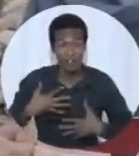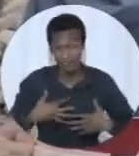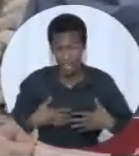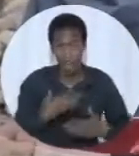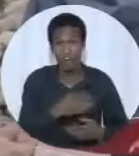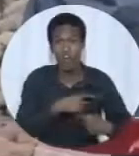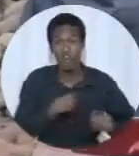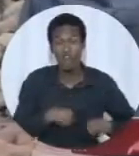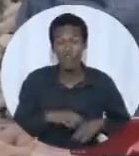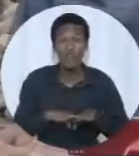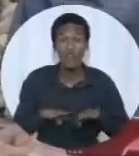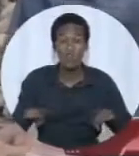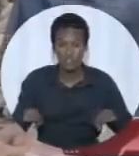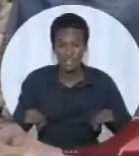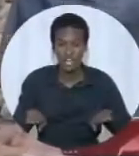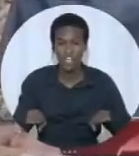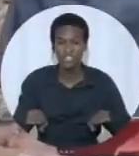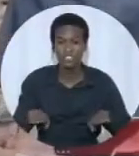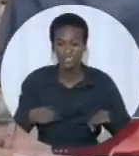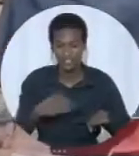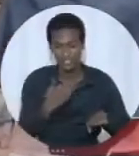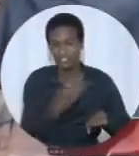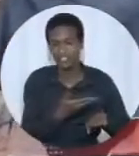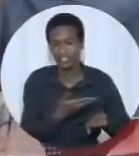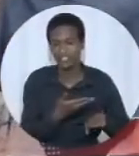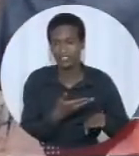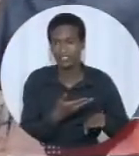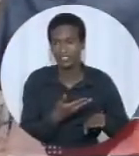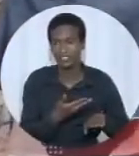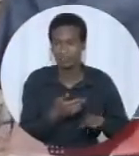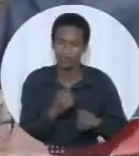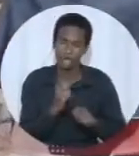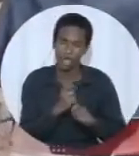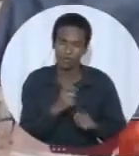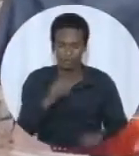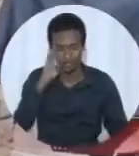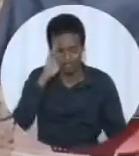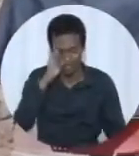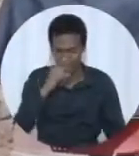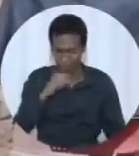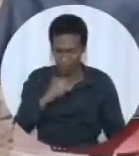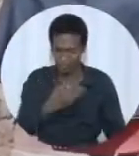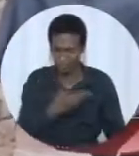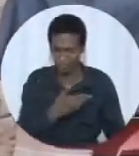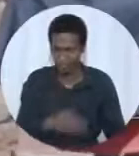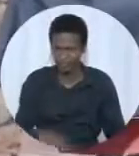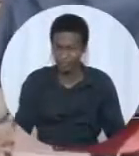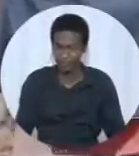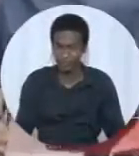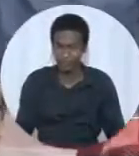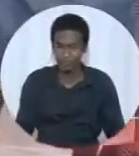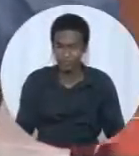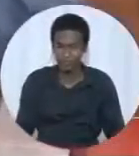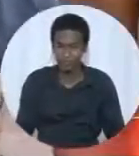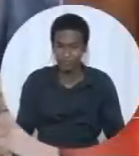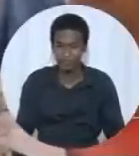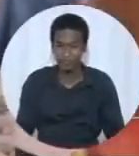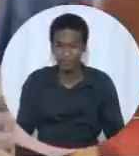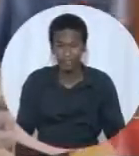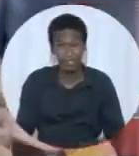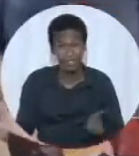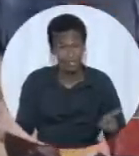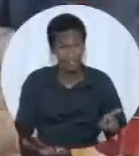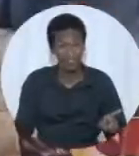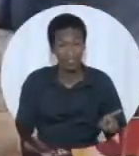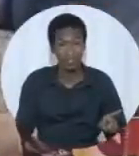zegny ivilomana izy ity izy io. Jusqu'à Pandriklandy, Nosomaly, misy tanàna to nijotsa mbanagny aby jiaby ka mankasitrika